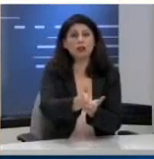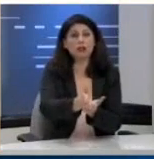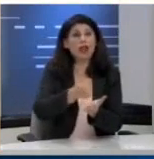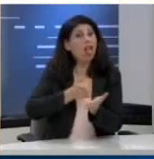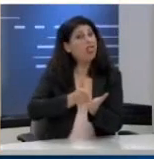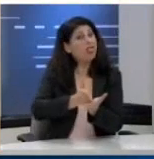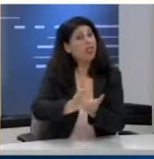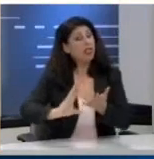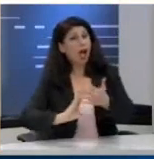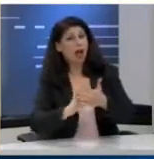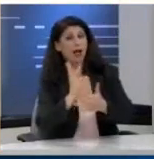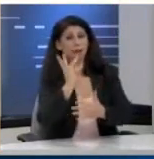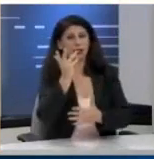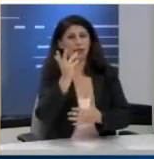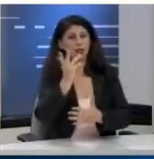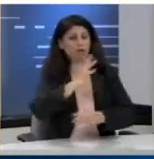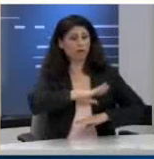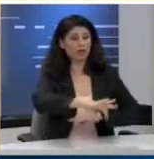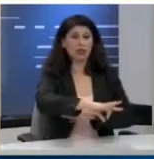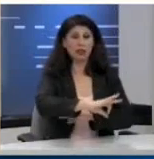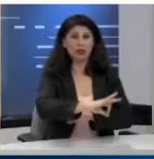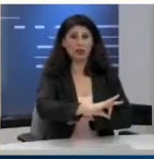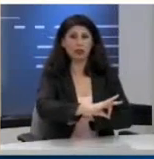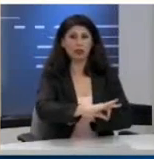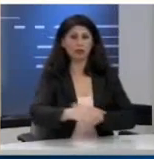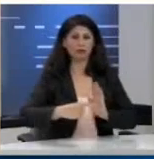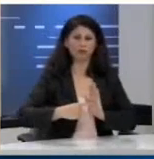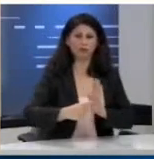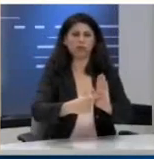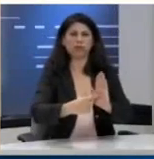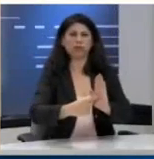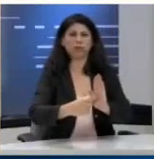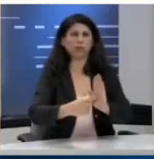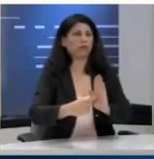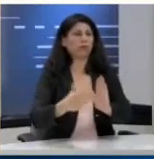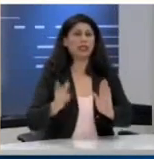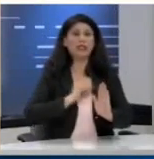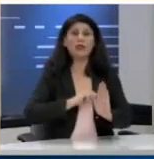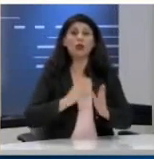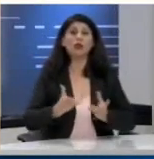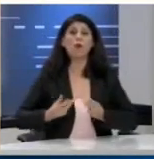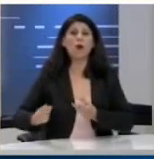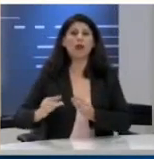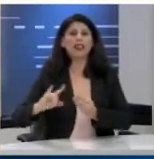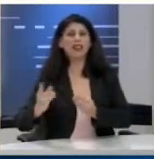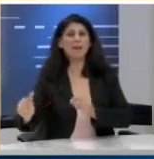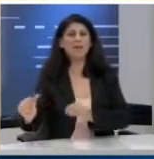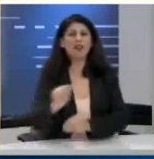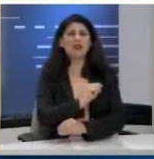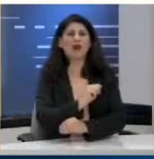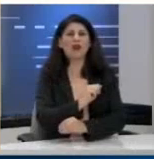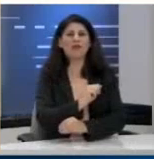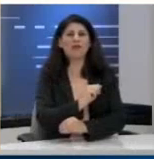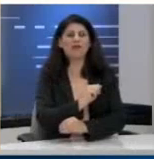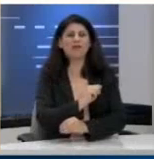δίκαιης ανάπτυξης και μια στρατηγικής που θα προτάσει τα συμφέροντα των πολλών, ή θα γυρίσουμε πίσω. Κυρίες και